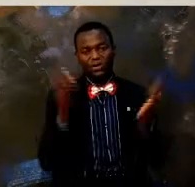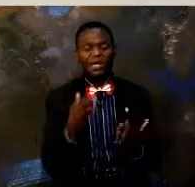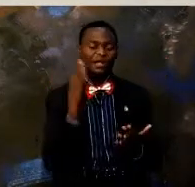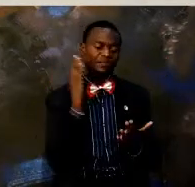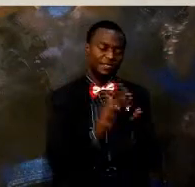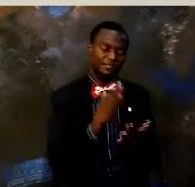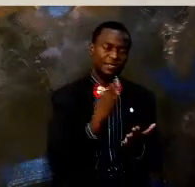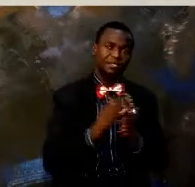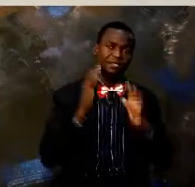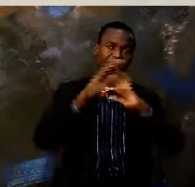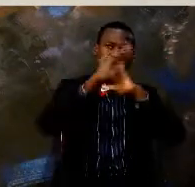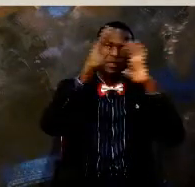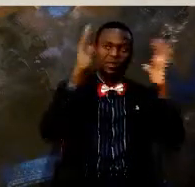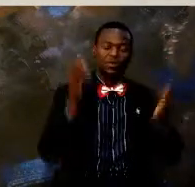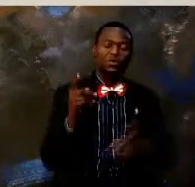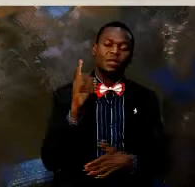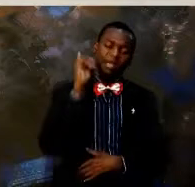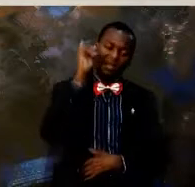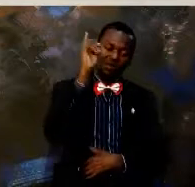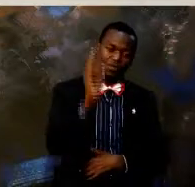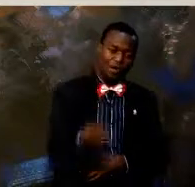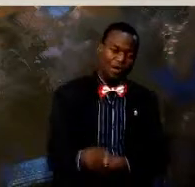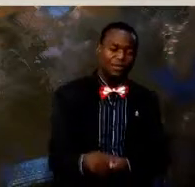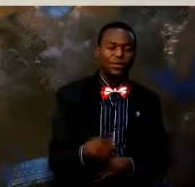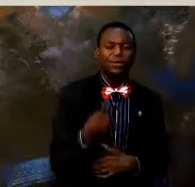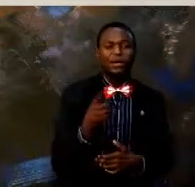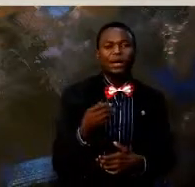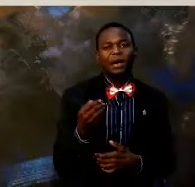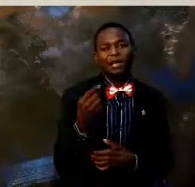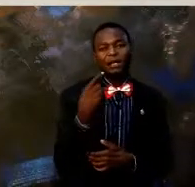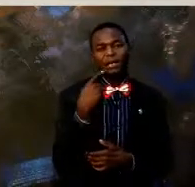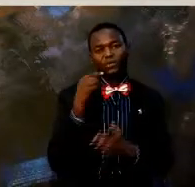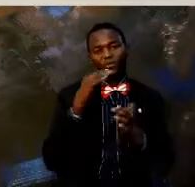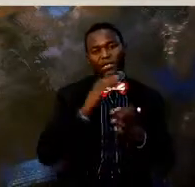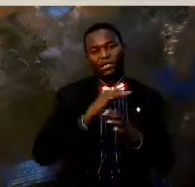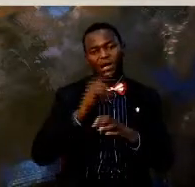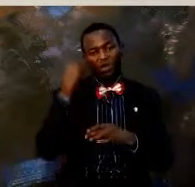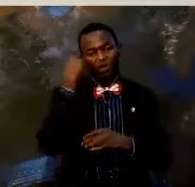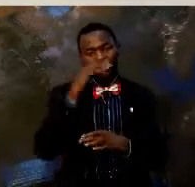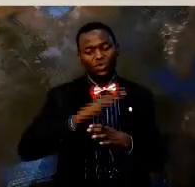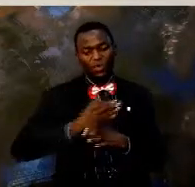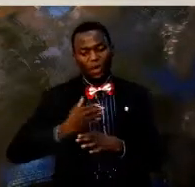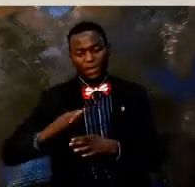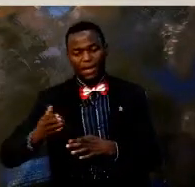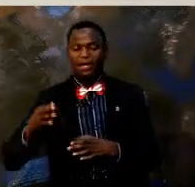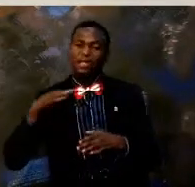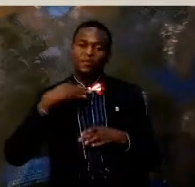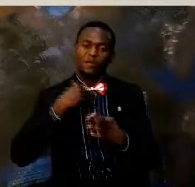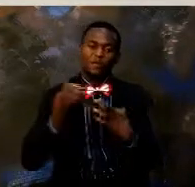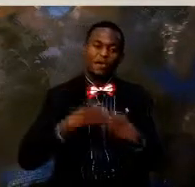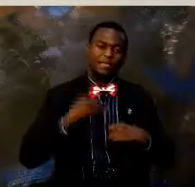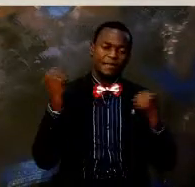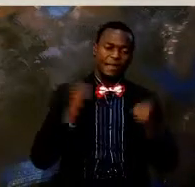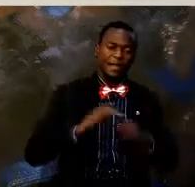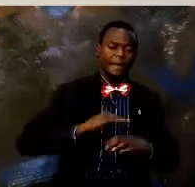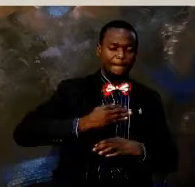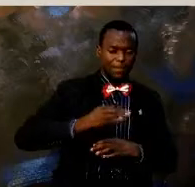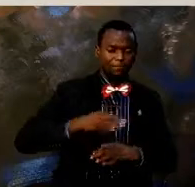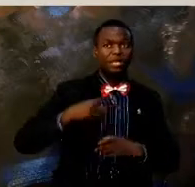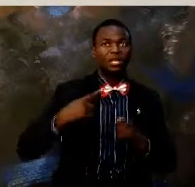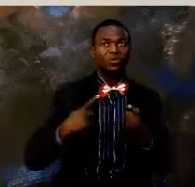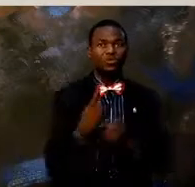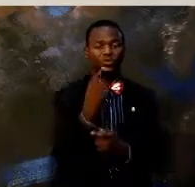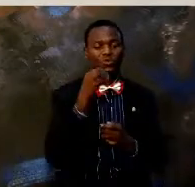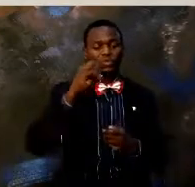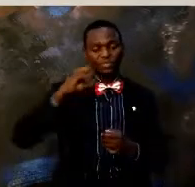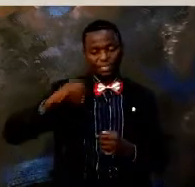alipothibitisha mbingu na alikuwako, alipopiga duara katika uso wa bahari, alipofanya imara mawingu yaliyo juu, chemichemi